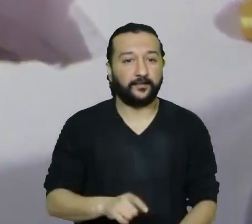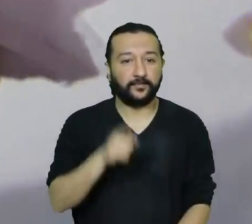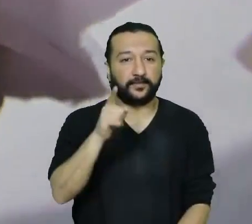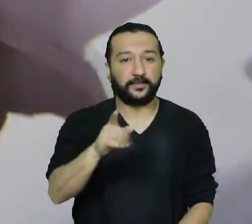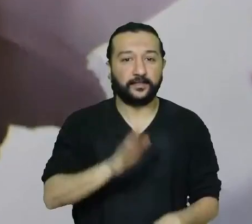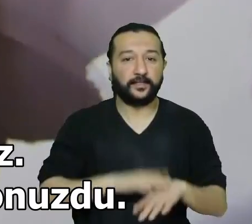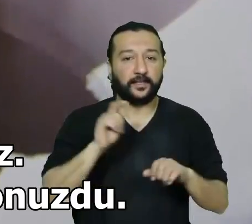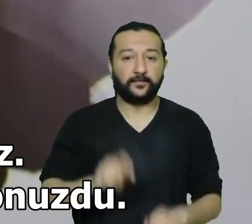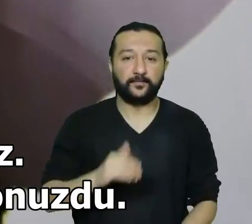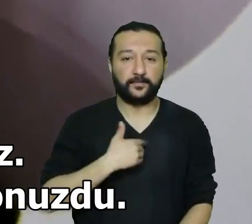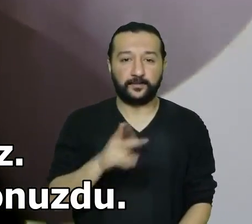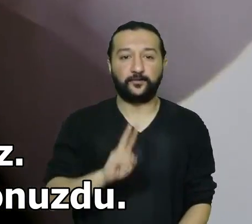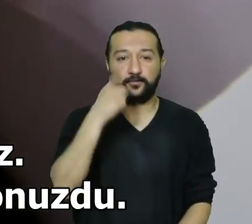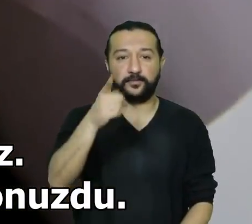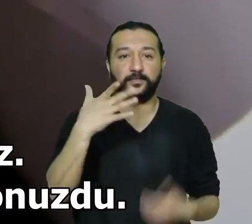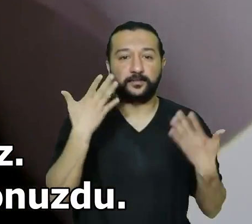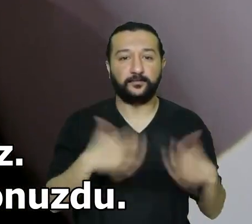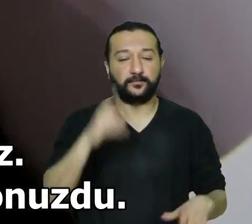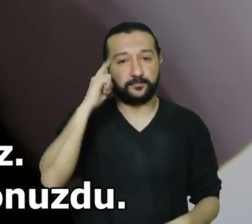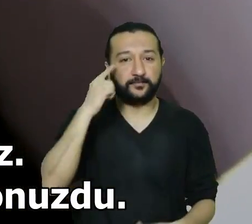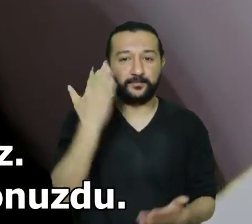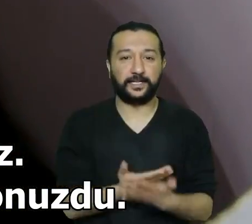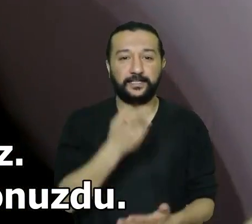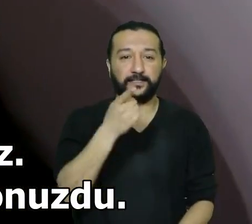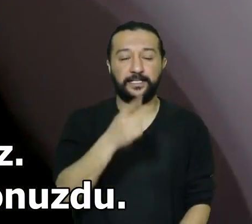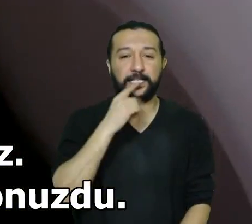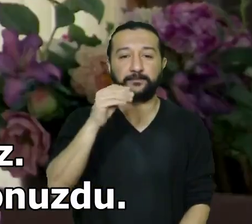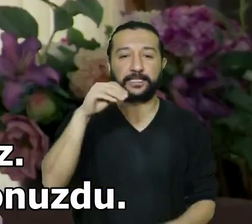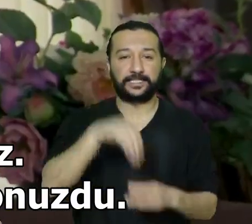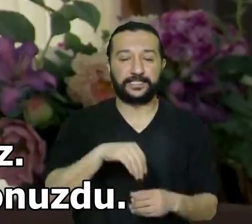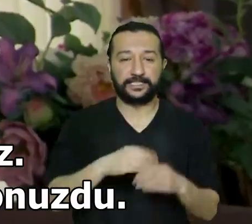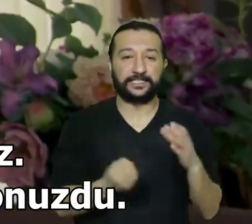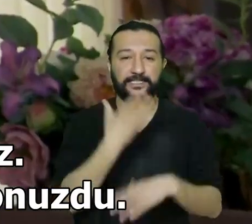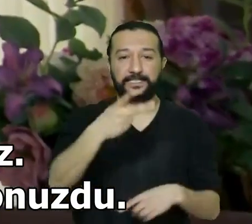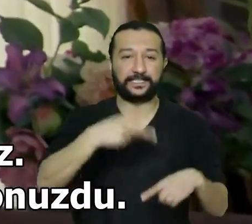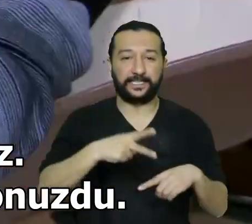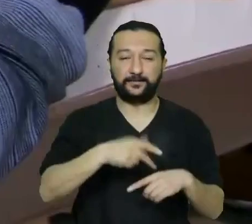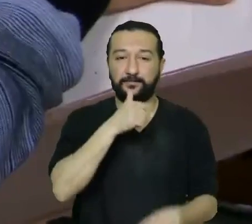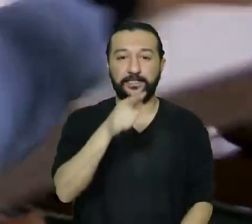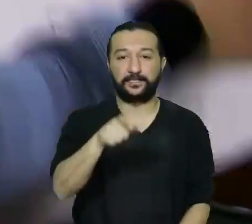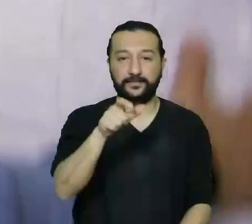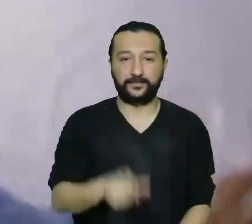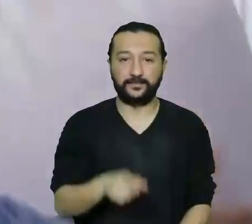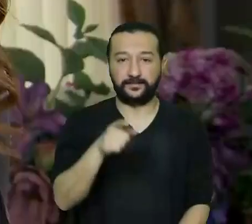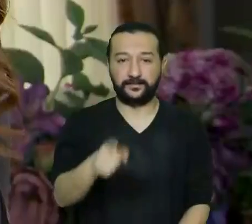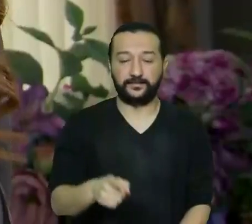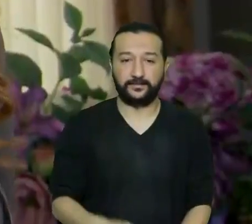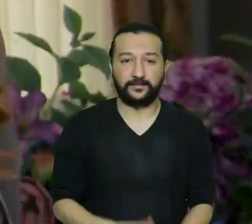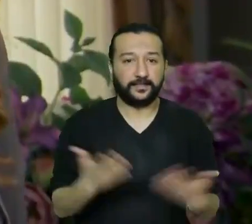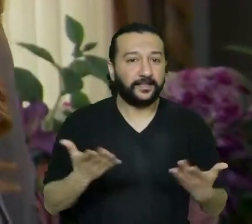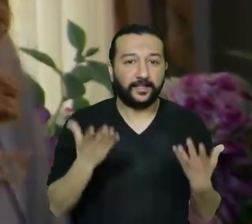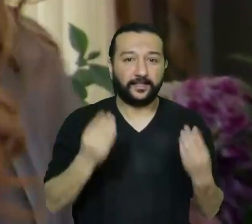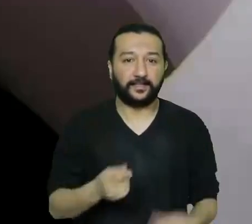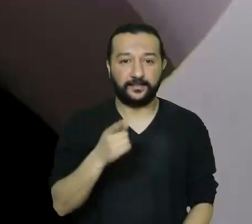Ne yaptım? Sürprizi bayıttınız. Pastanın içinden çıkan Sarp iş konusu.